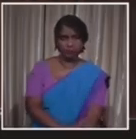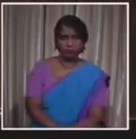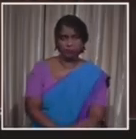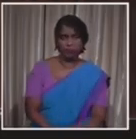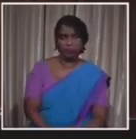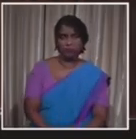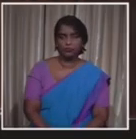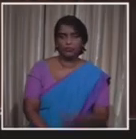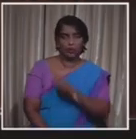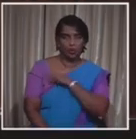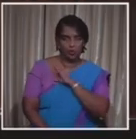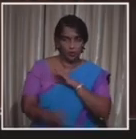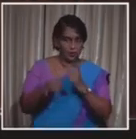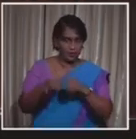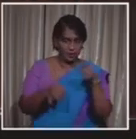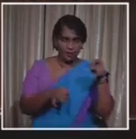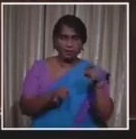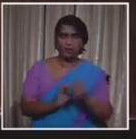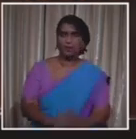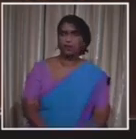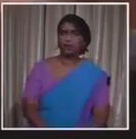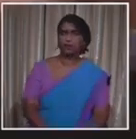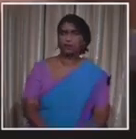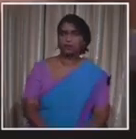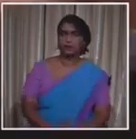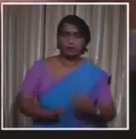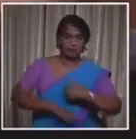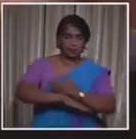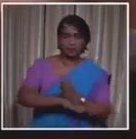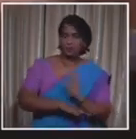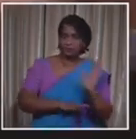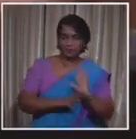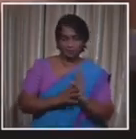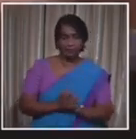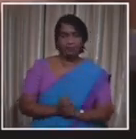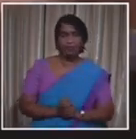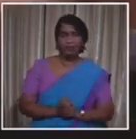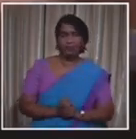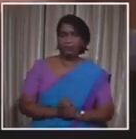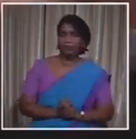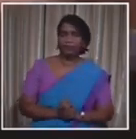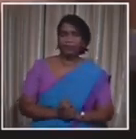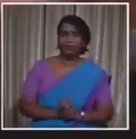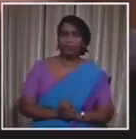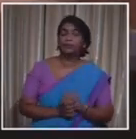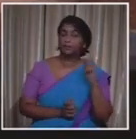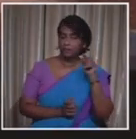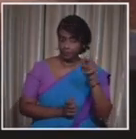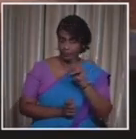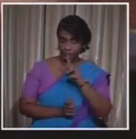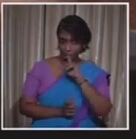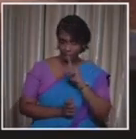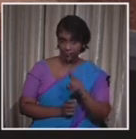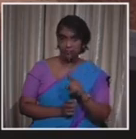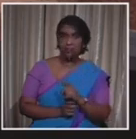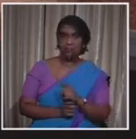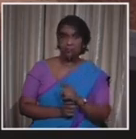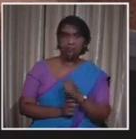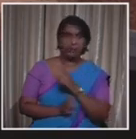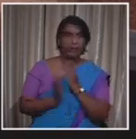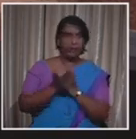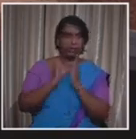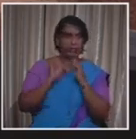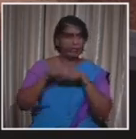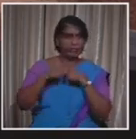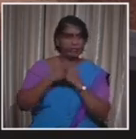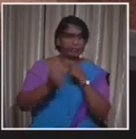ස්වාමීන් වහන්සේට ප්‍රශ්නයක් තියෙනවලු හන්දේ. ප්‍රශ්නයක් අහන්නේ මම වැඩි කාලයක් ගන්න නැහැ ගරු කථානායකතුමනි. ඔබතුමා කිව්වා ගෞතම මදානි සමග එහෙම